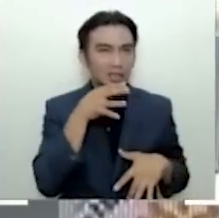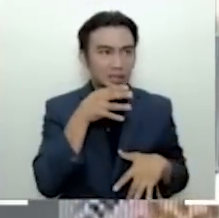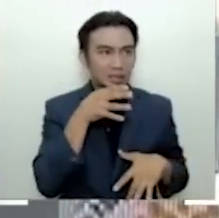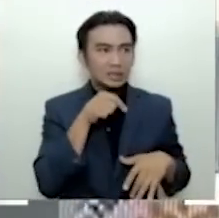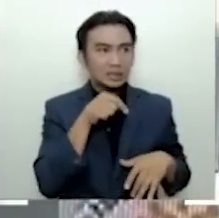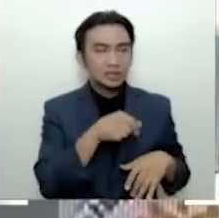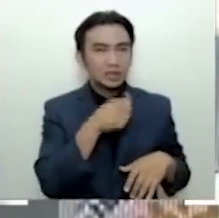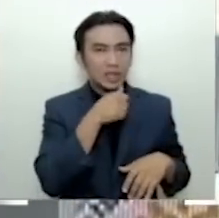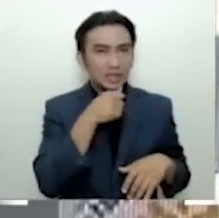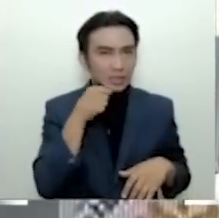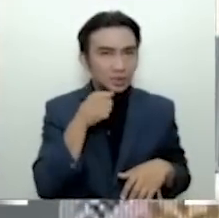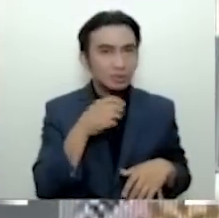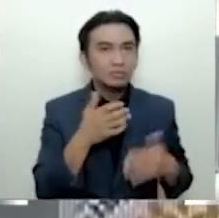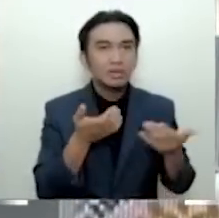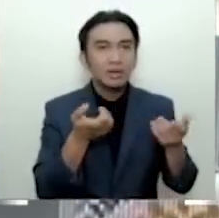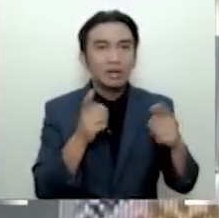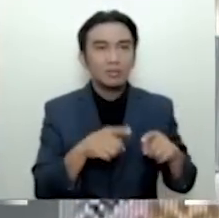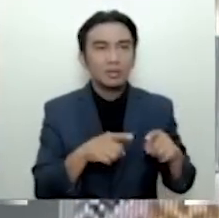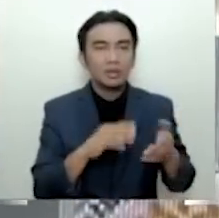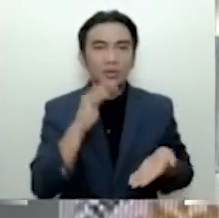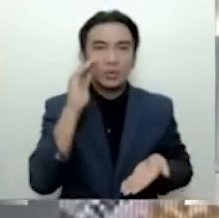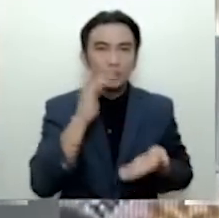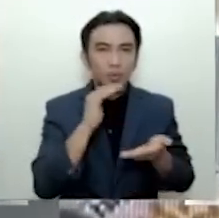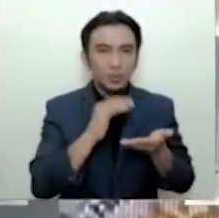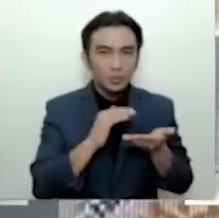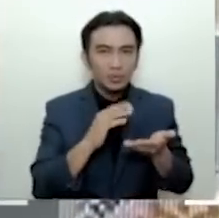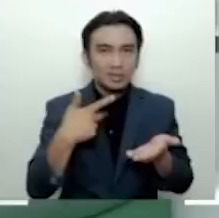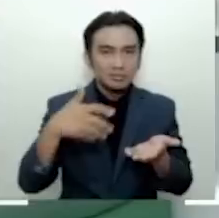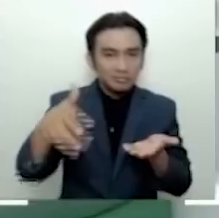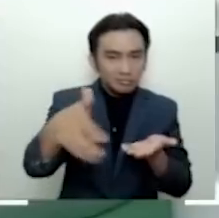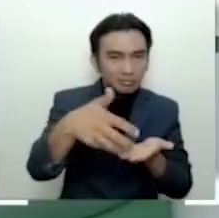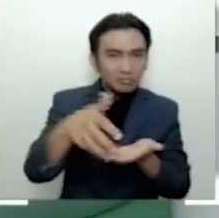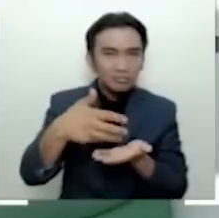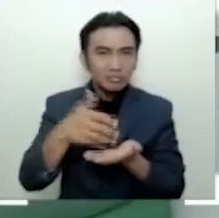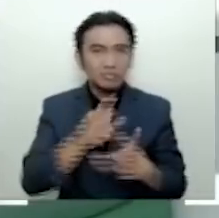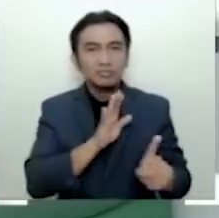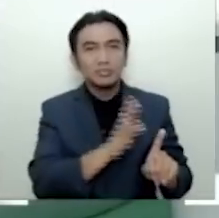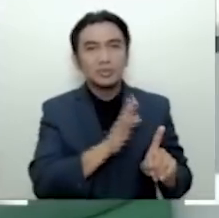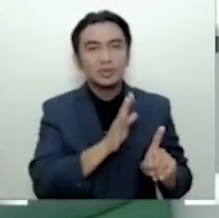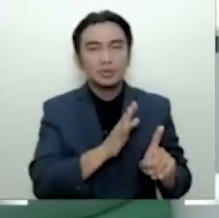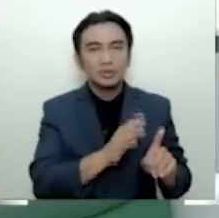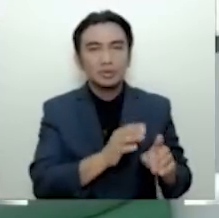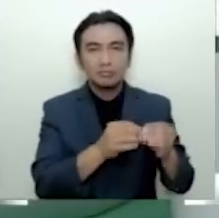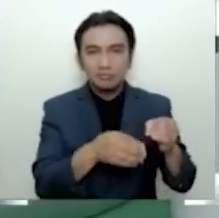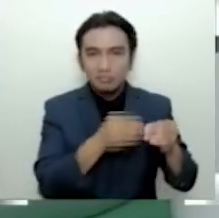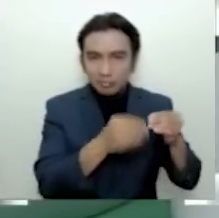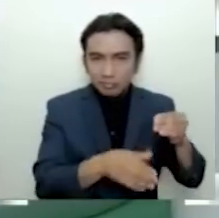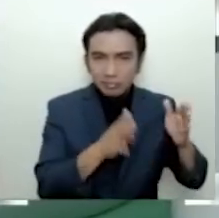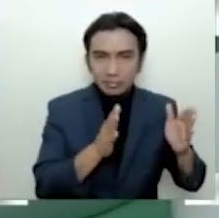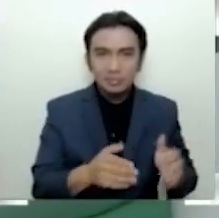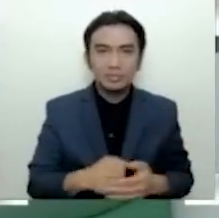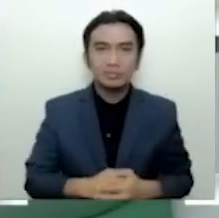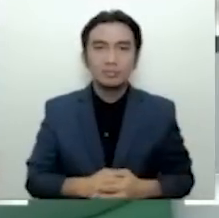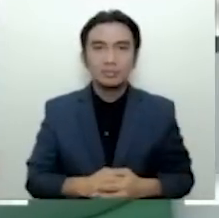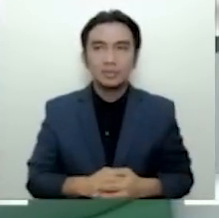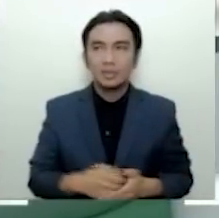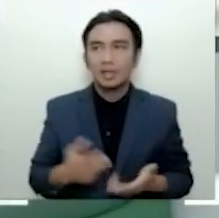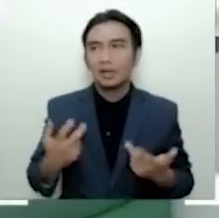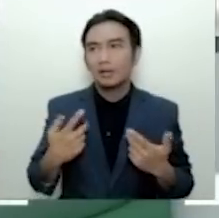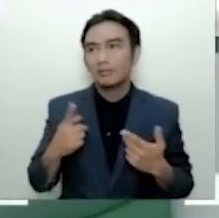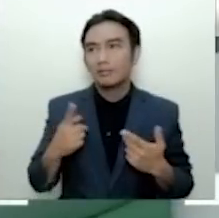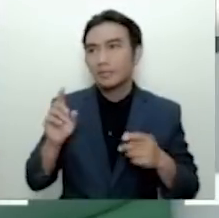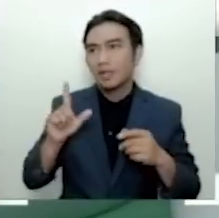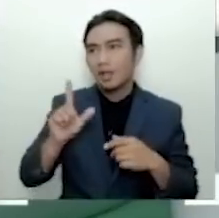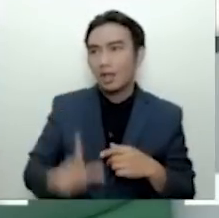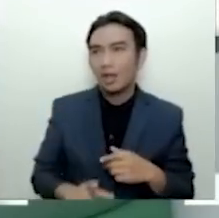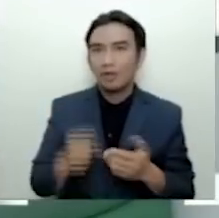mababa ang ani ng ating mga magsasaka. Agri talaga, mababa ang sahod. Ano pa mabibili